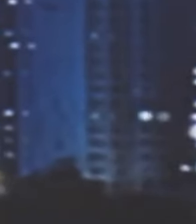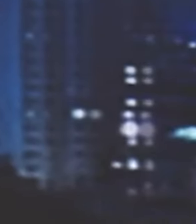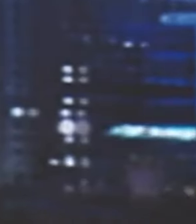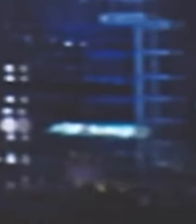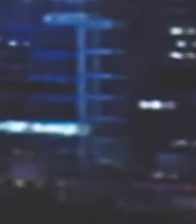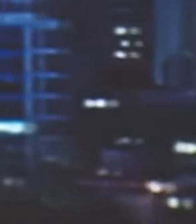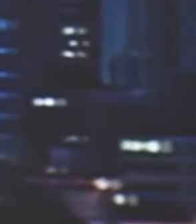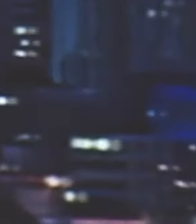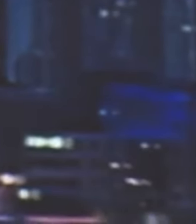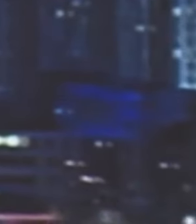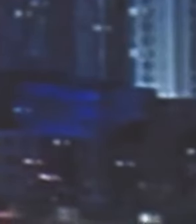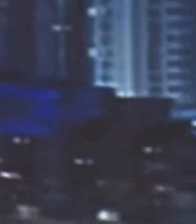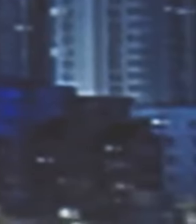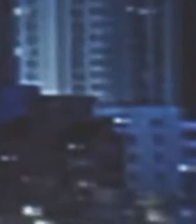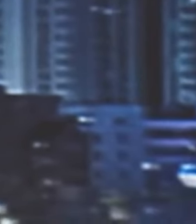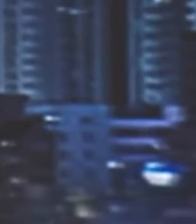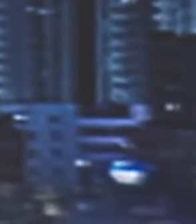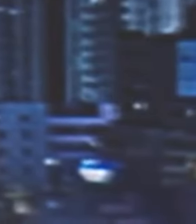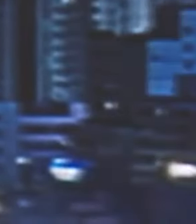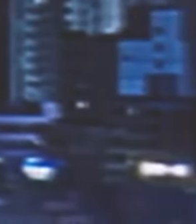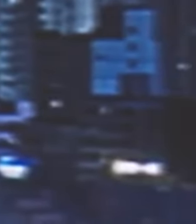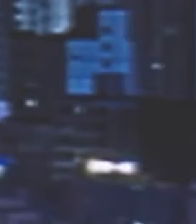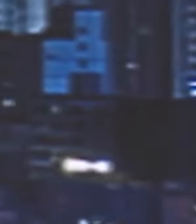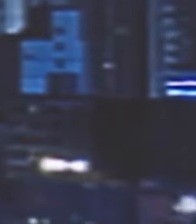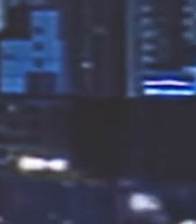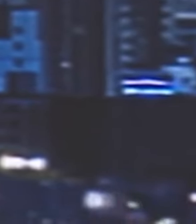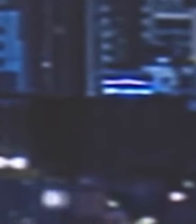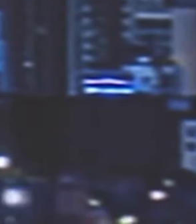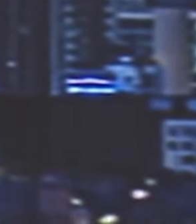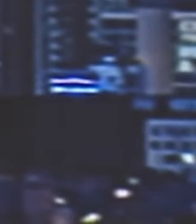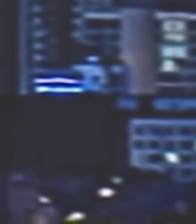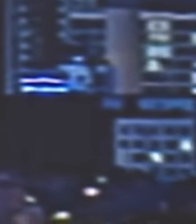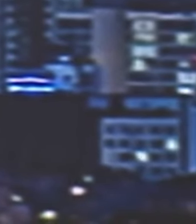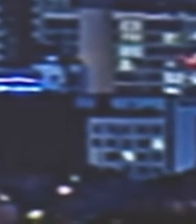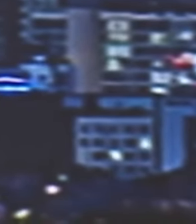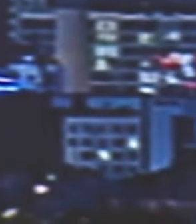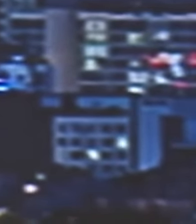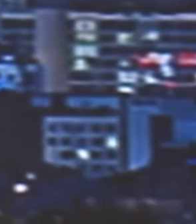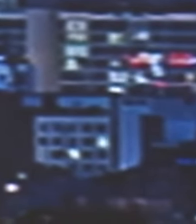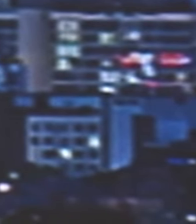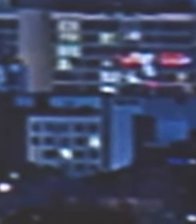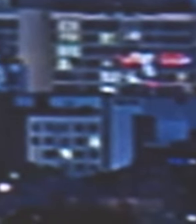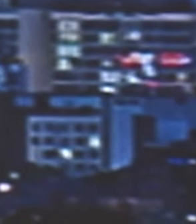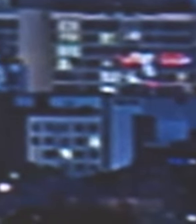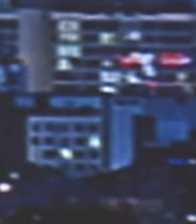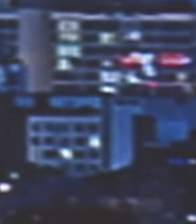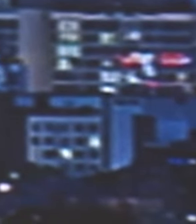신수입문 고맙습니다 저희는 저녁 6시 50분 뉴스룸에서 뵙겠습니다